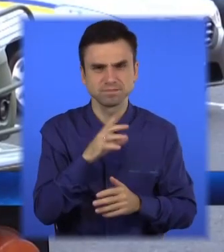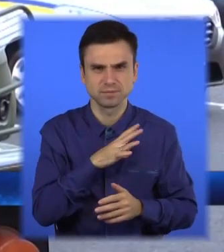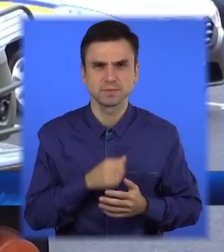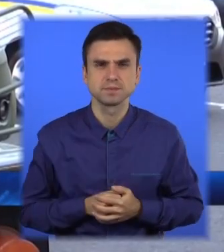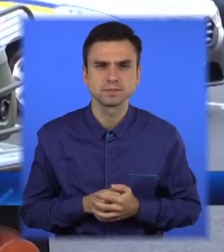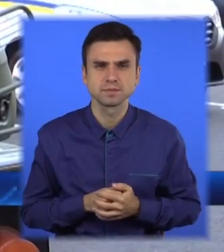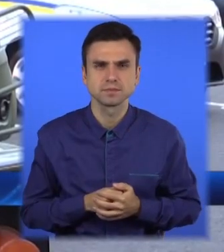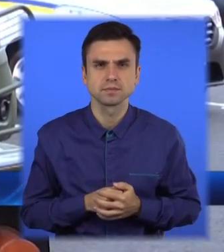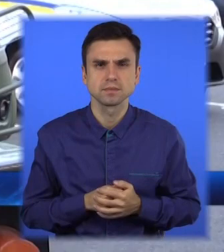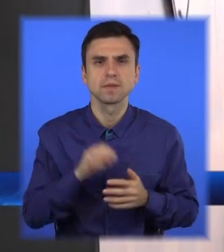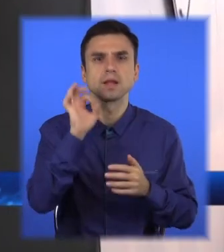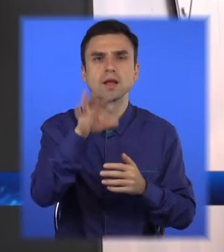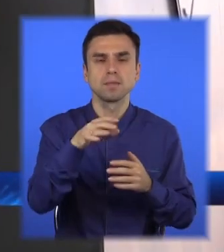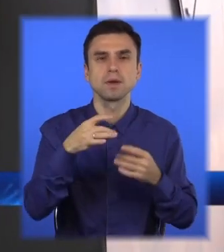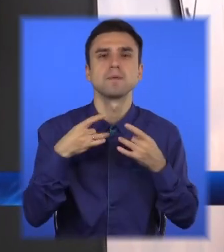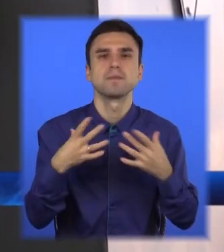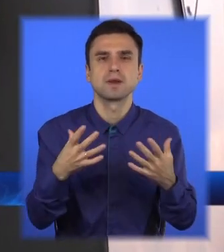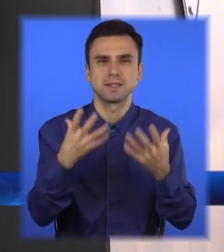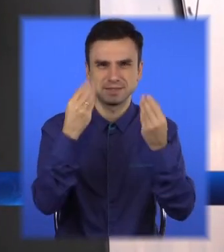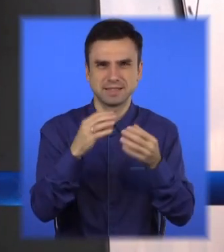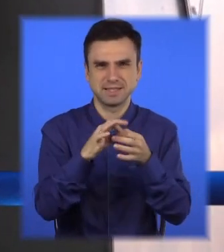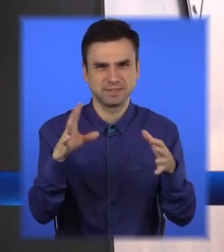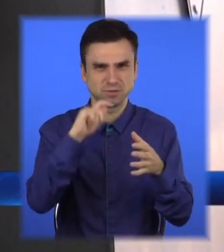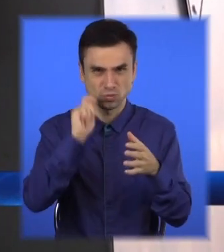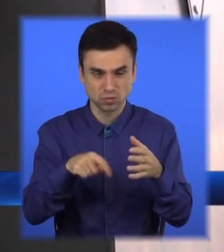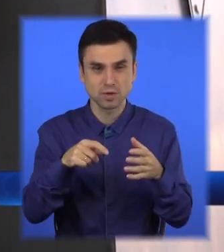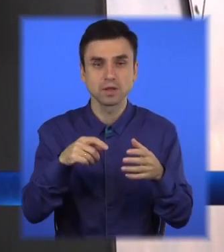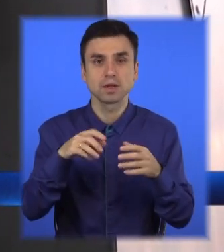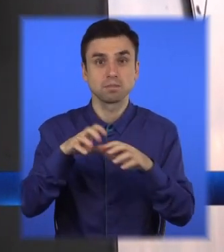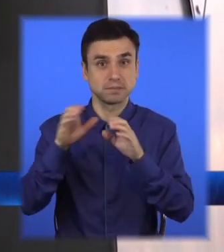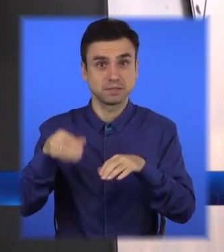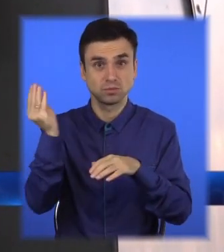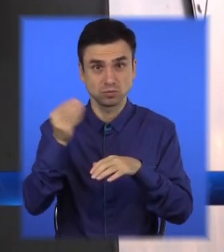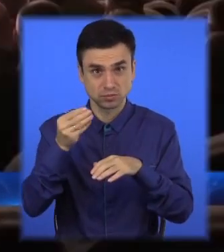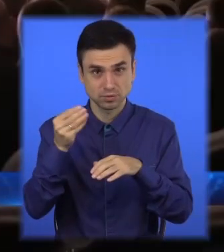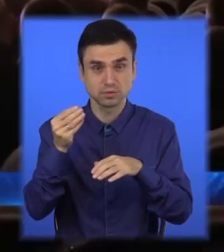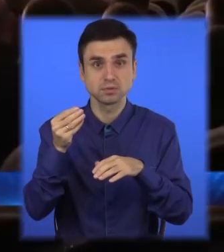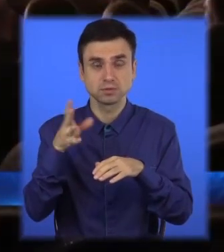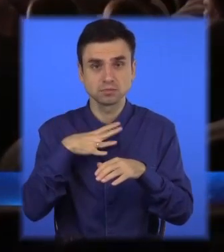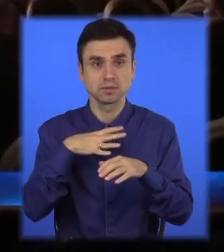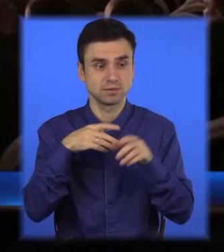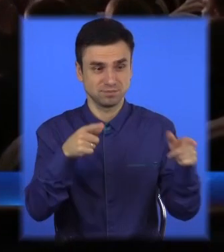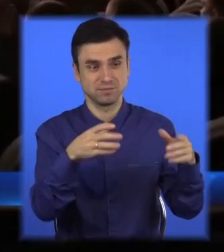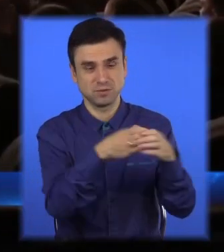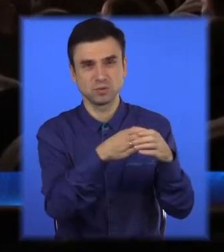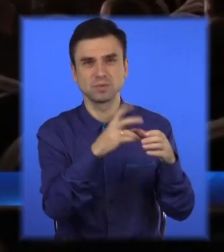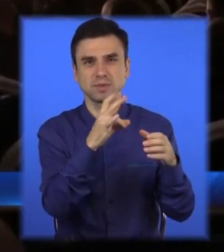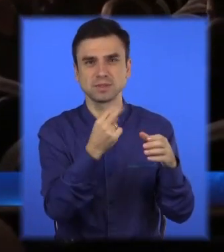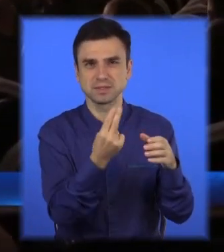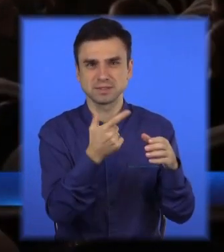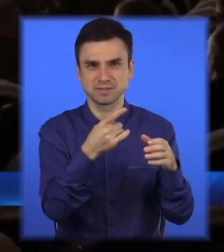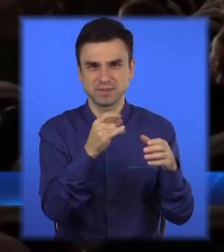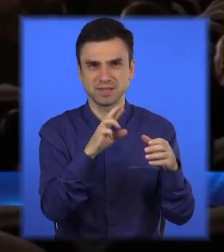обов'язку. Нагадаю, у День Незалежності України на урочистому параді президент Порошенко вручив бойовий стяг бригаді